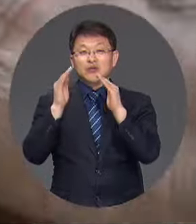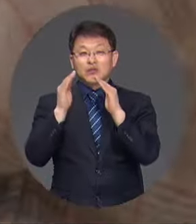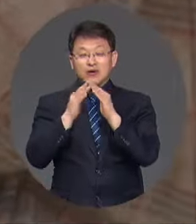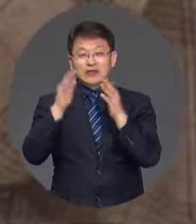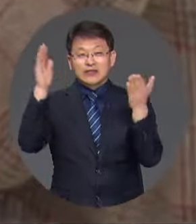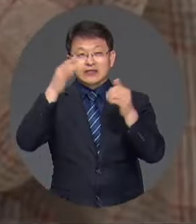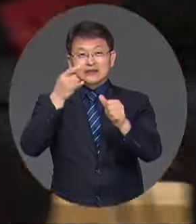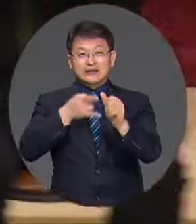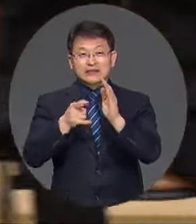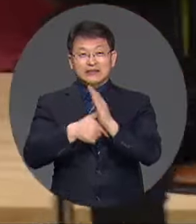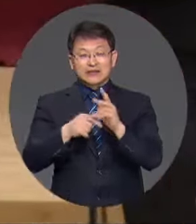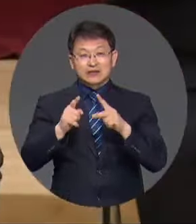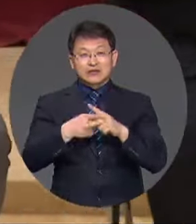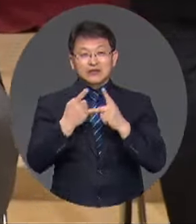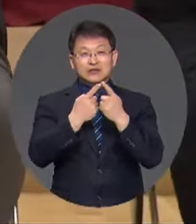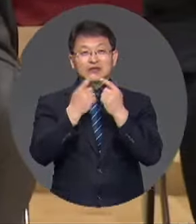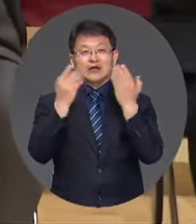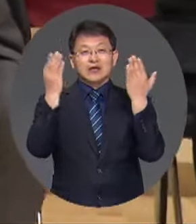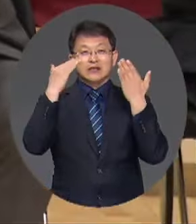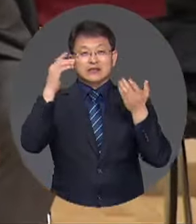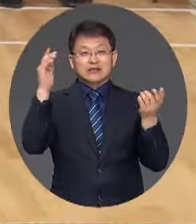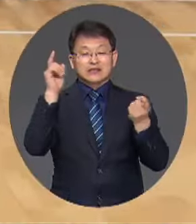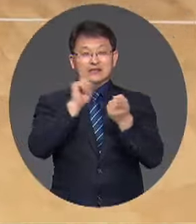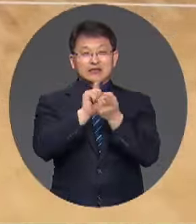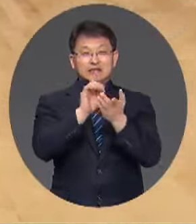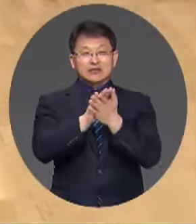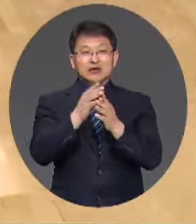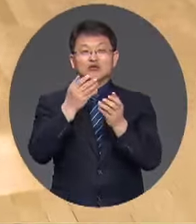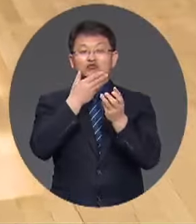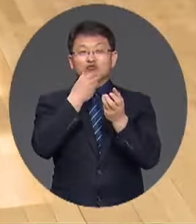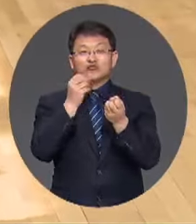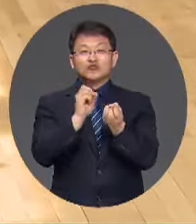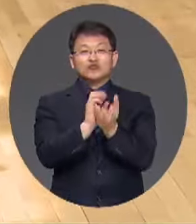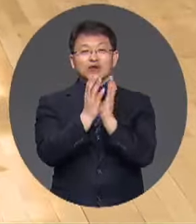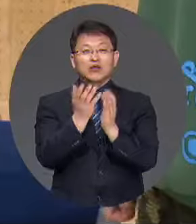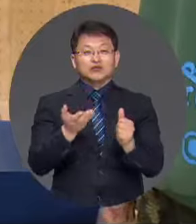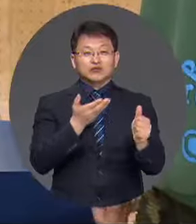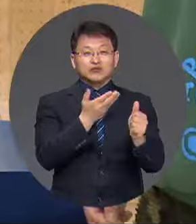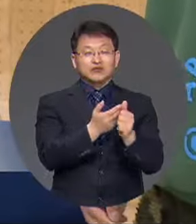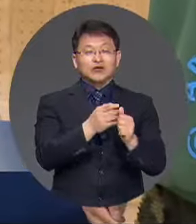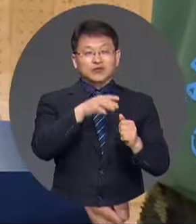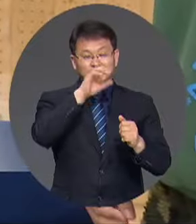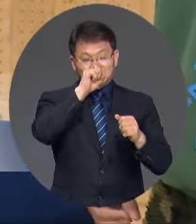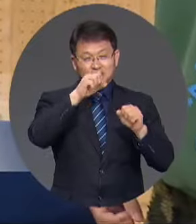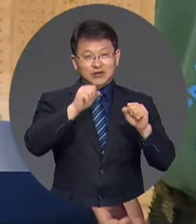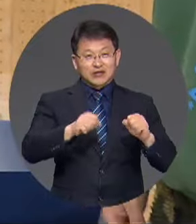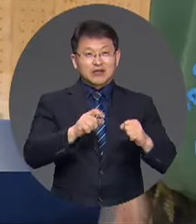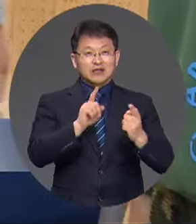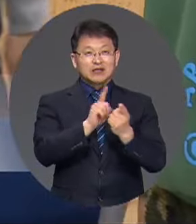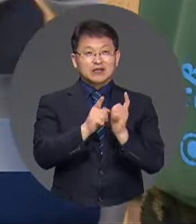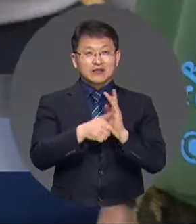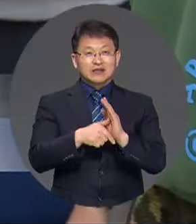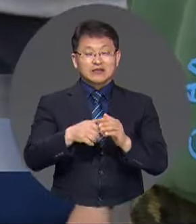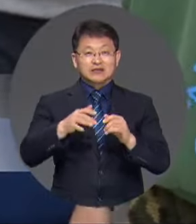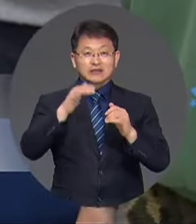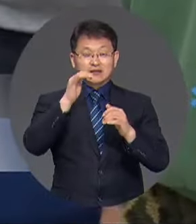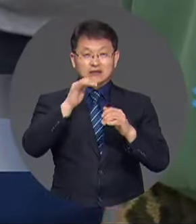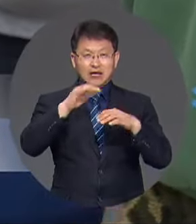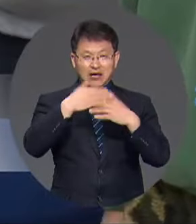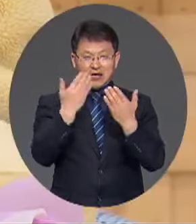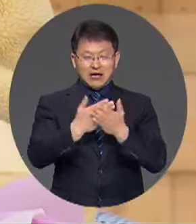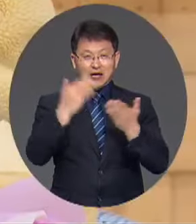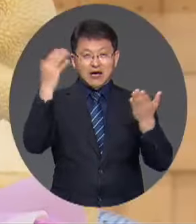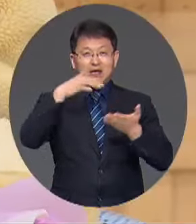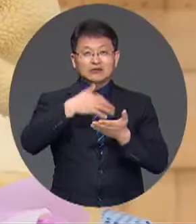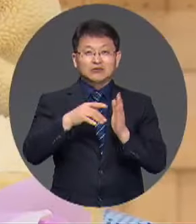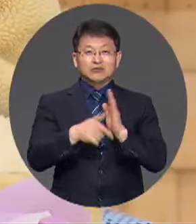학생들에게 초등학생들이 직접 축하 꽃다발을 전해주고 환영 인사도 건넵니다. 전교생이 12명인